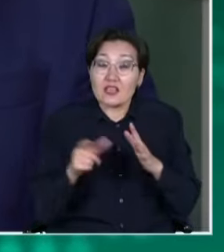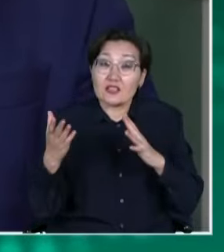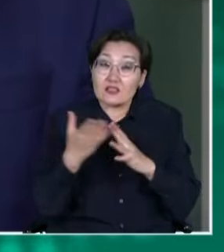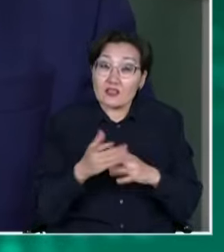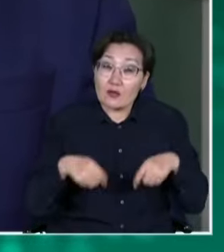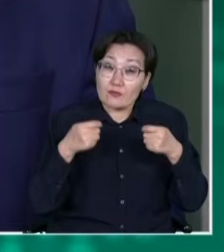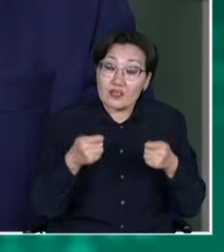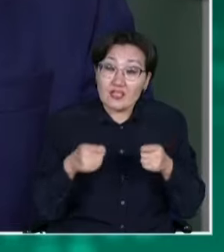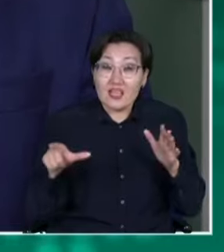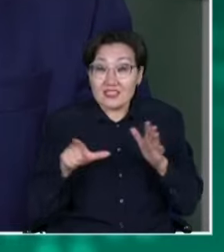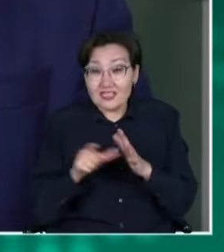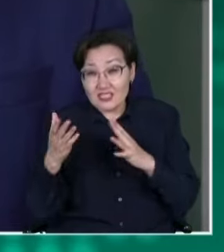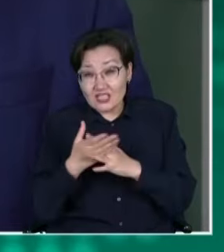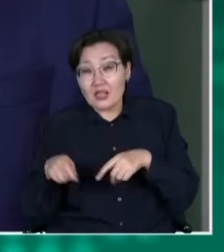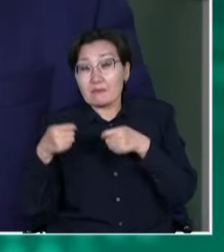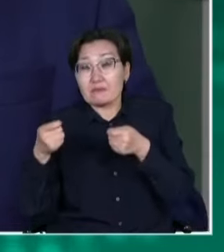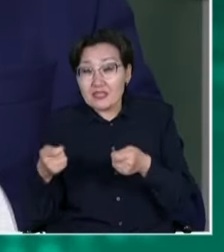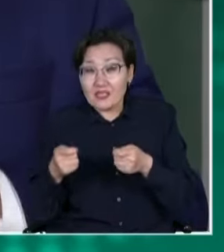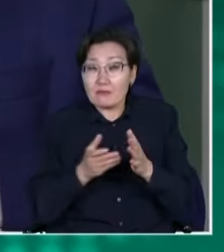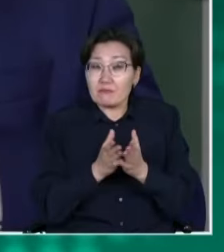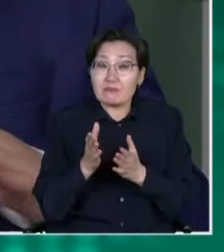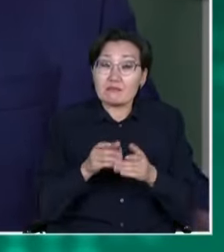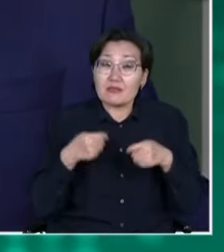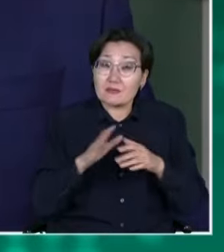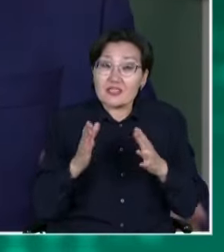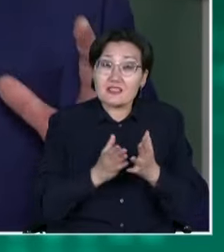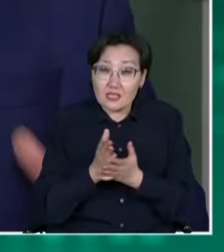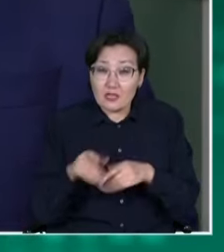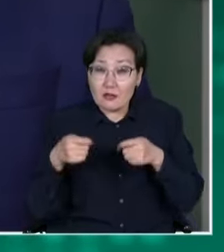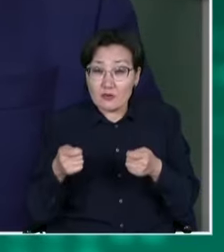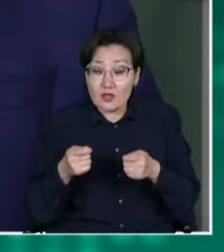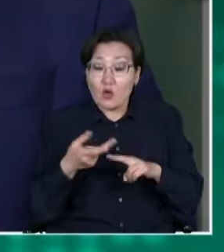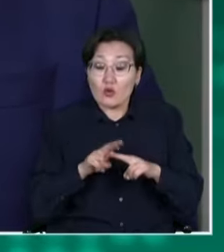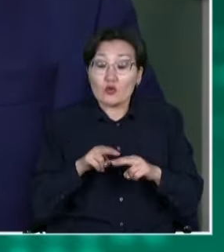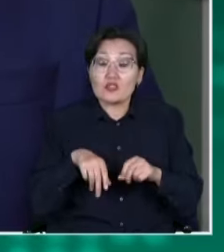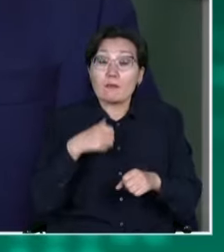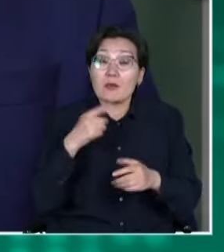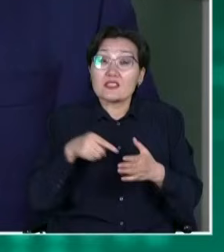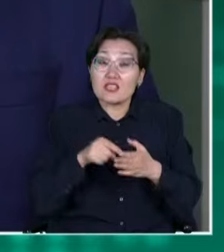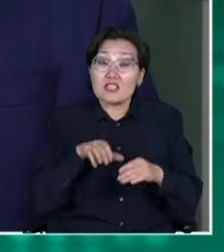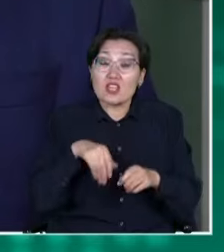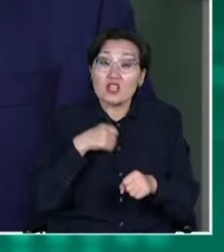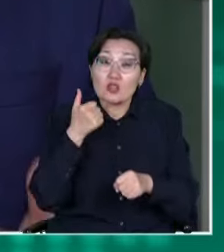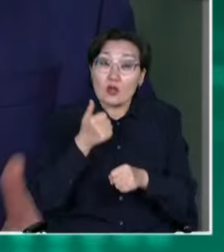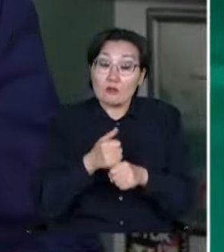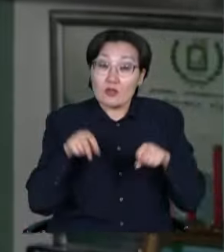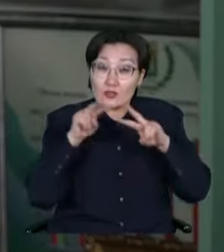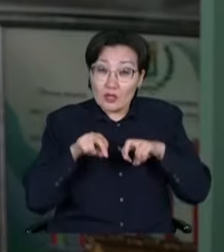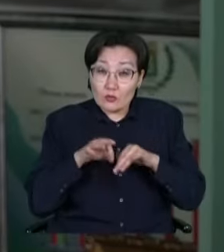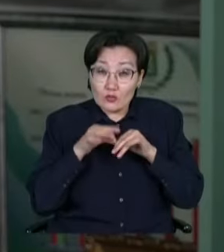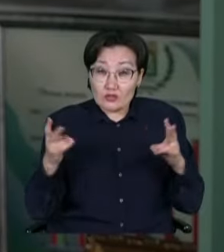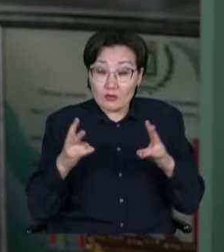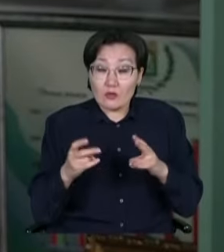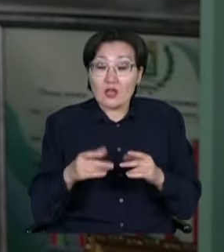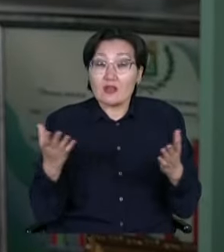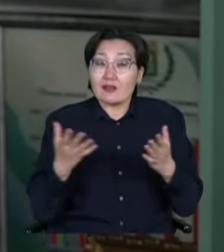тағы салықтық жеңілдіктер беріп тастаған. Сондықтан да осы мәселе тереңнен талдаудан өту керек. Кейбір салалар өзін өзі толық қамтамасыз ете